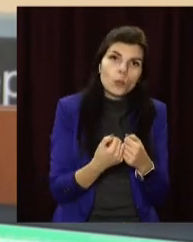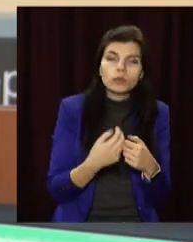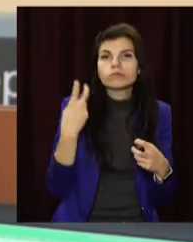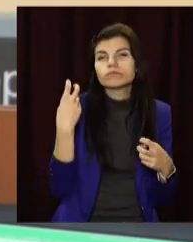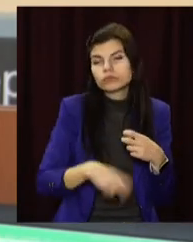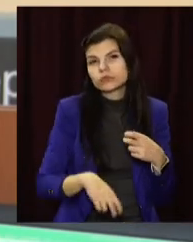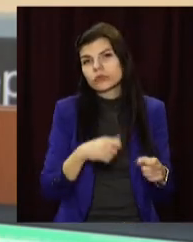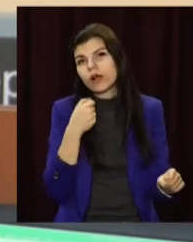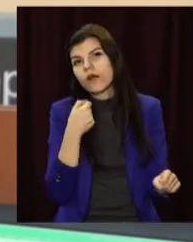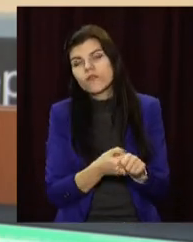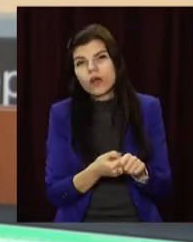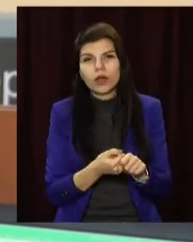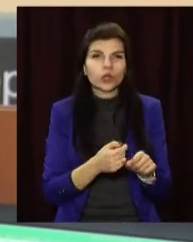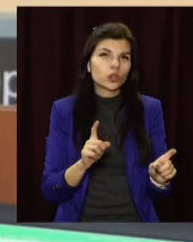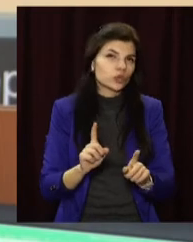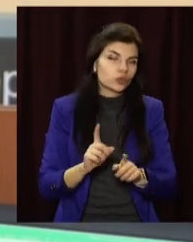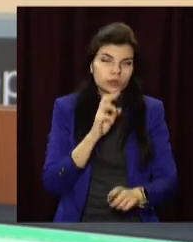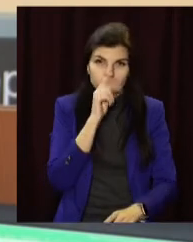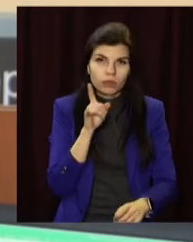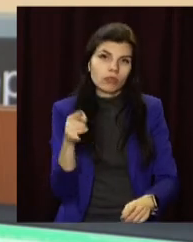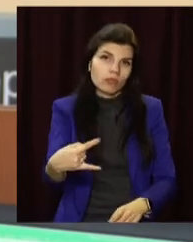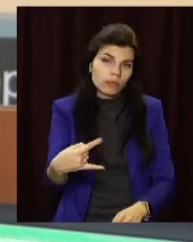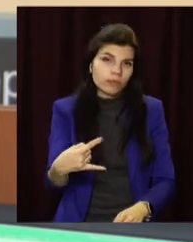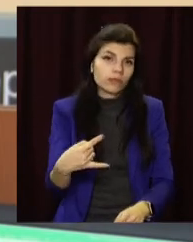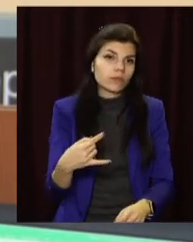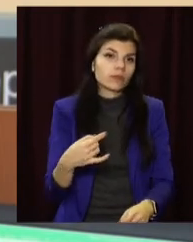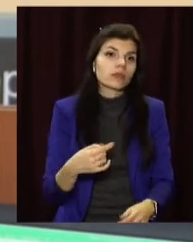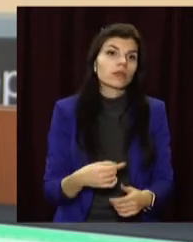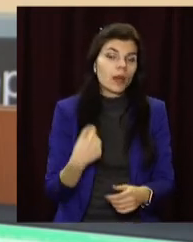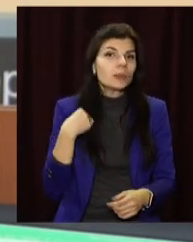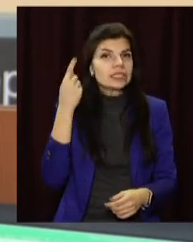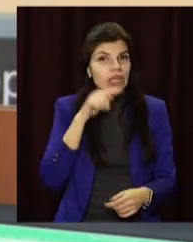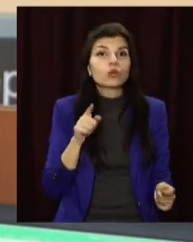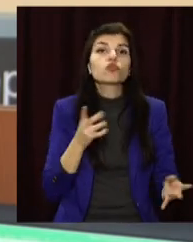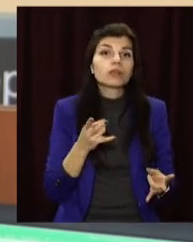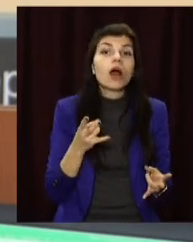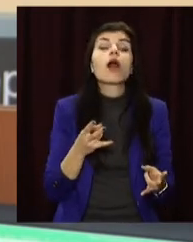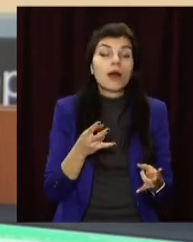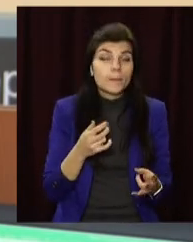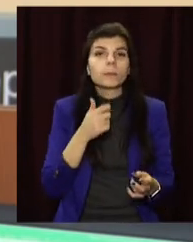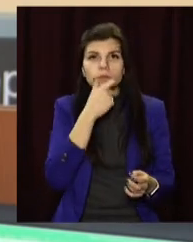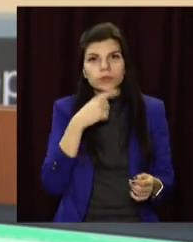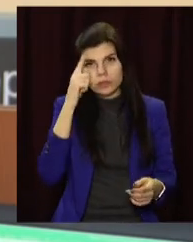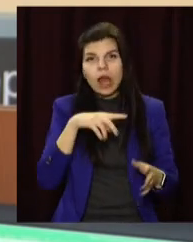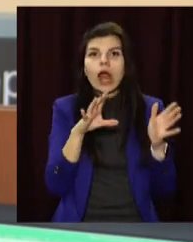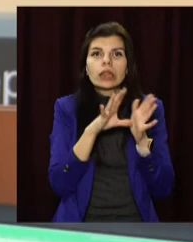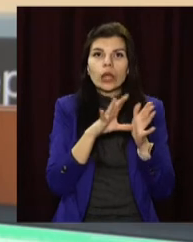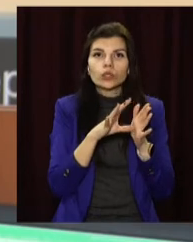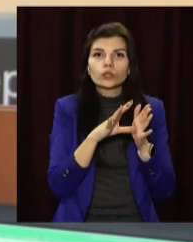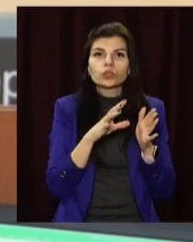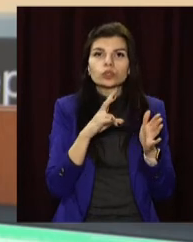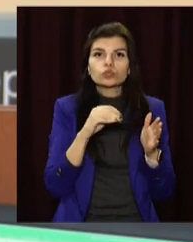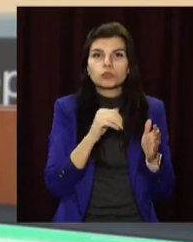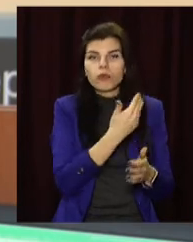маршруте, либо автомашина застряла на колее, мы знаем, что нам надо либо бригады энергослужбы, это